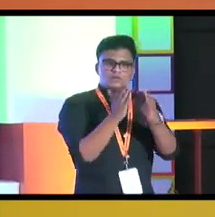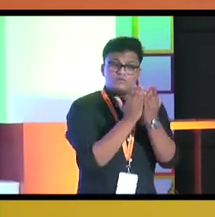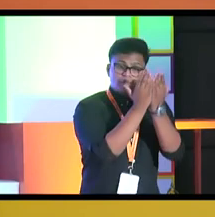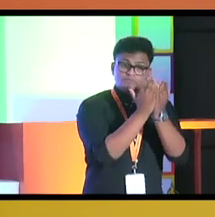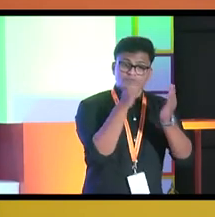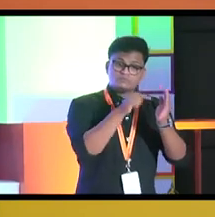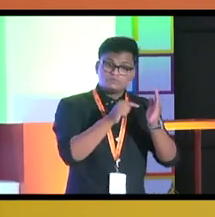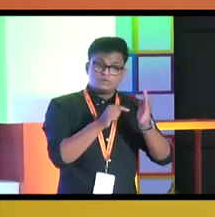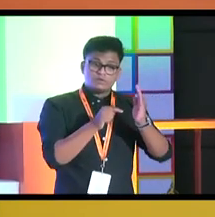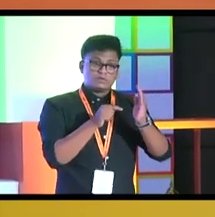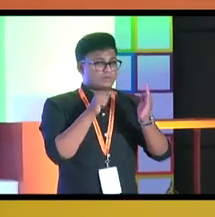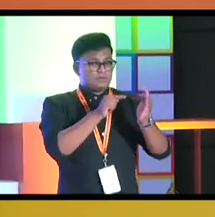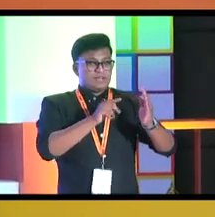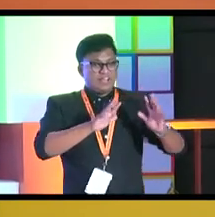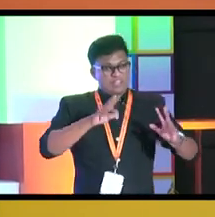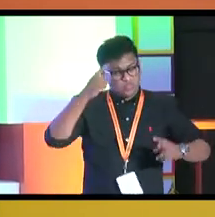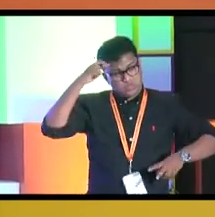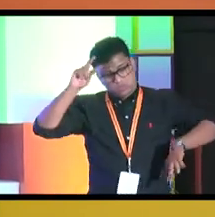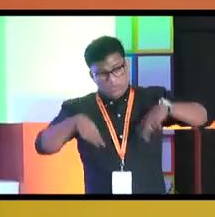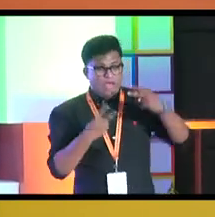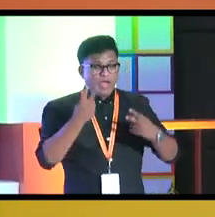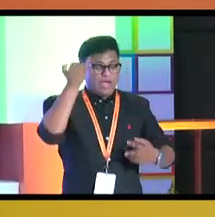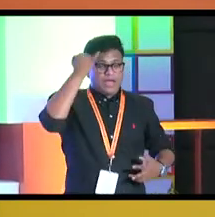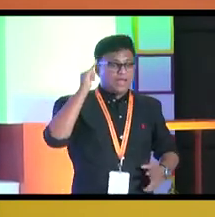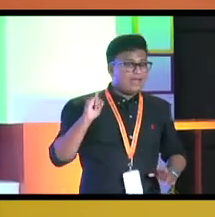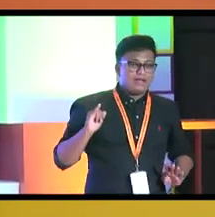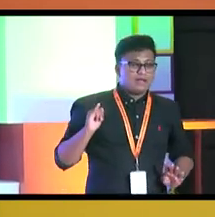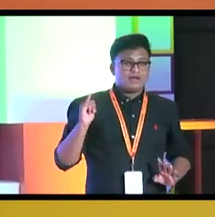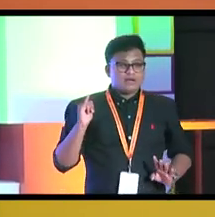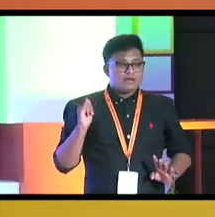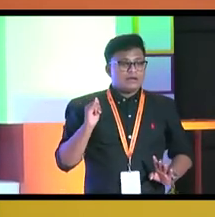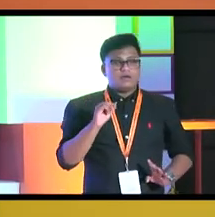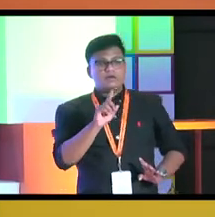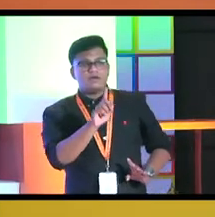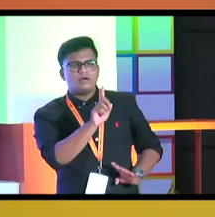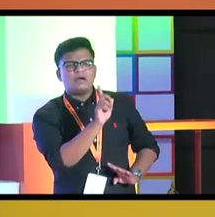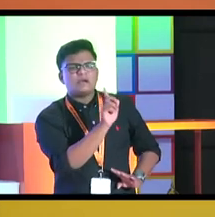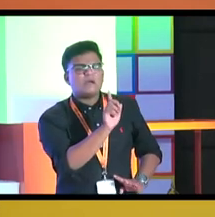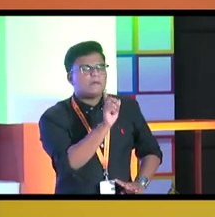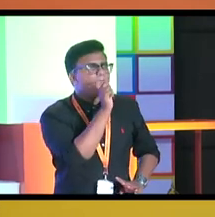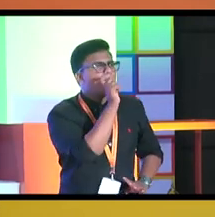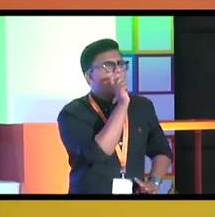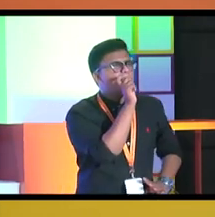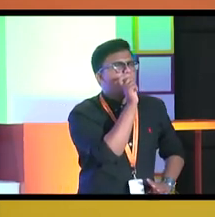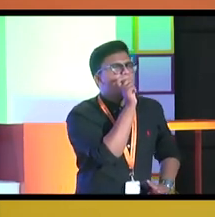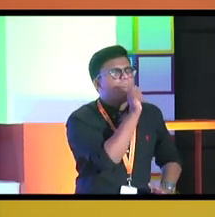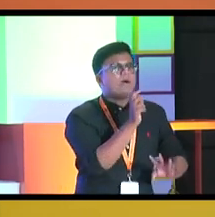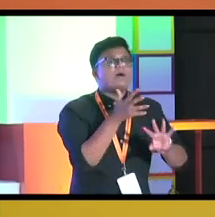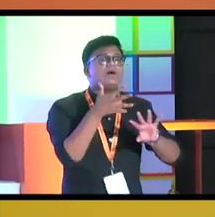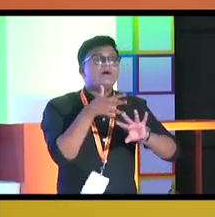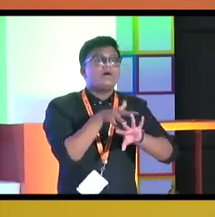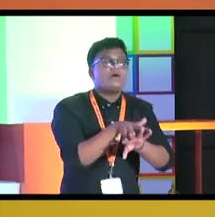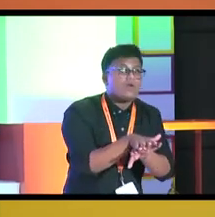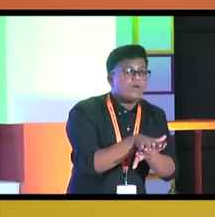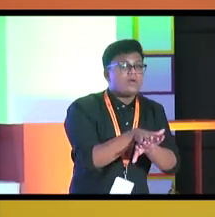एजुकेशन इज अ वियर्ड एंड एब्सर्ड आइडिया, अब मैं उससे 1,00,000 गुना जोर से कहती हूँ, इंक्लूसिव से